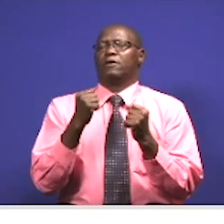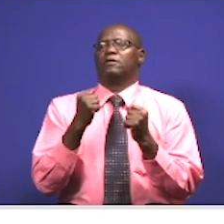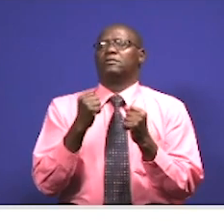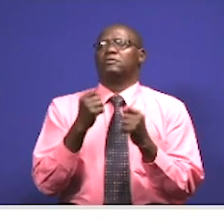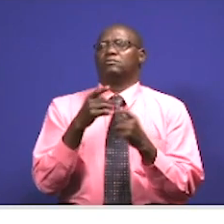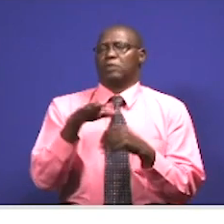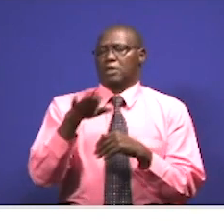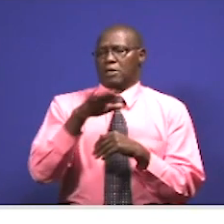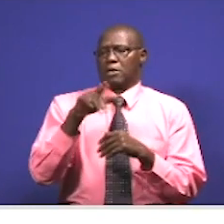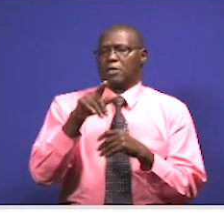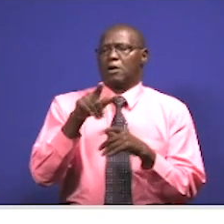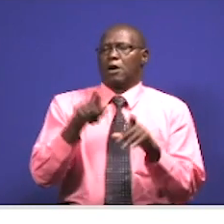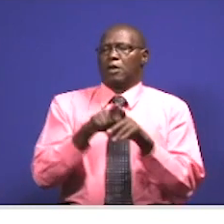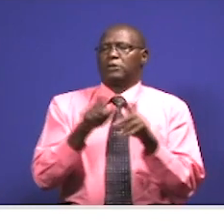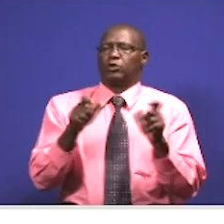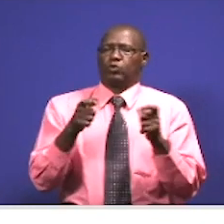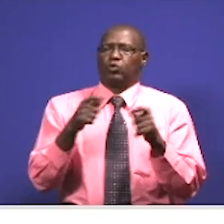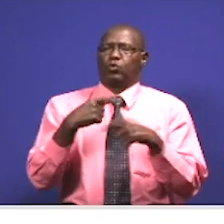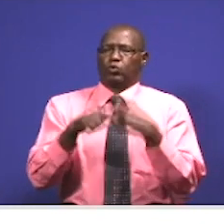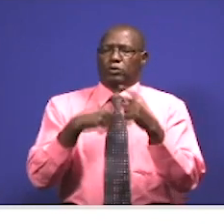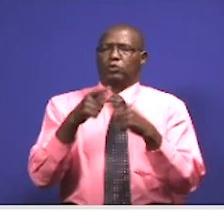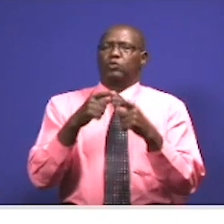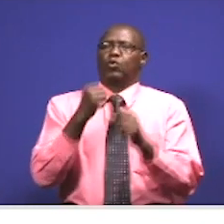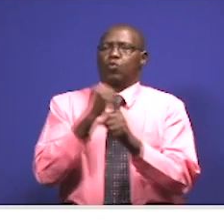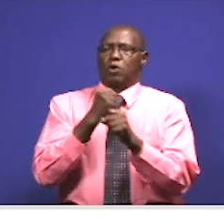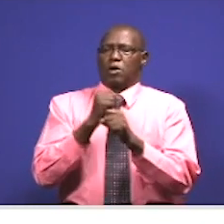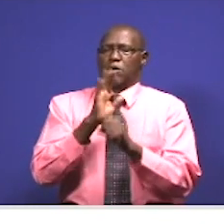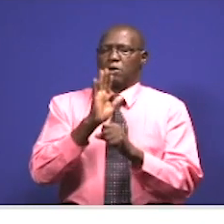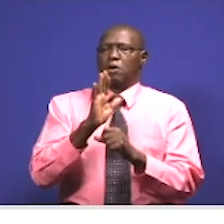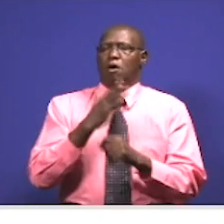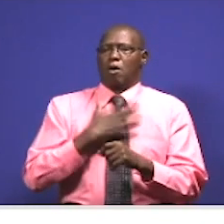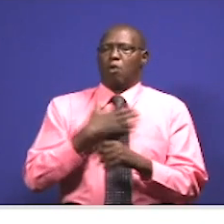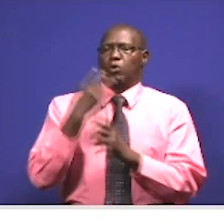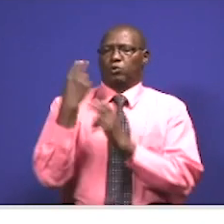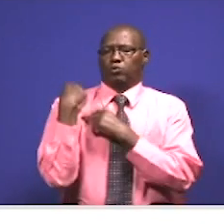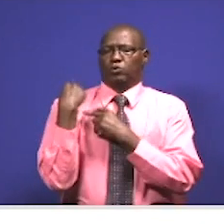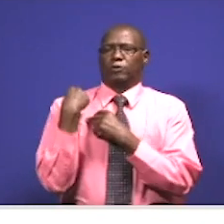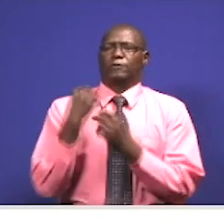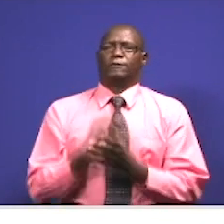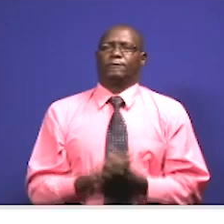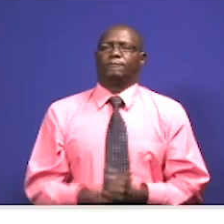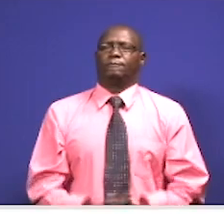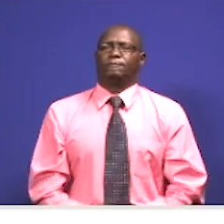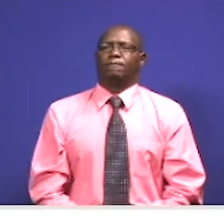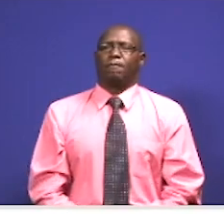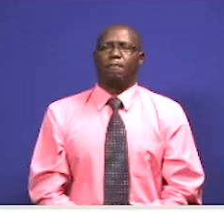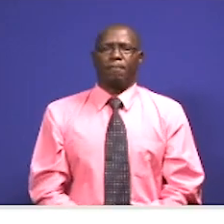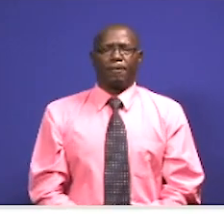especially as journalists continue to carry out their duties. Dolly Murigimbovi for Hope TV, Nairobi.